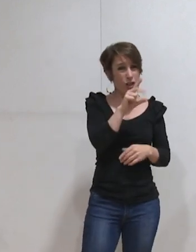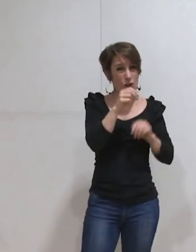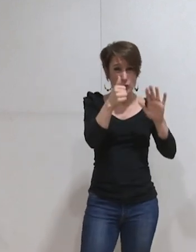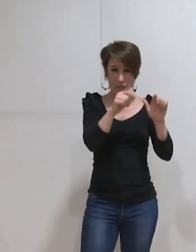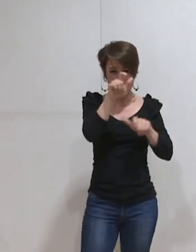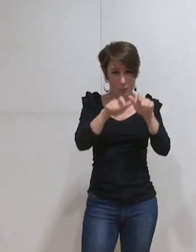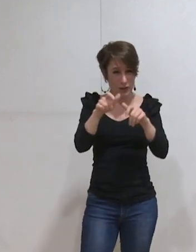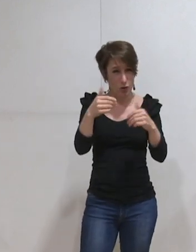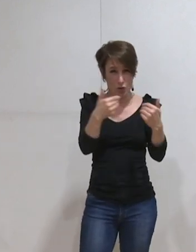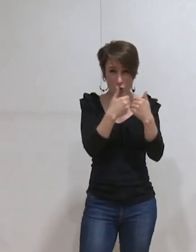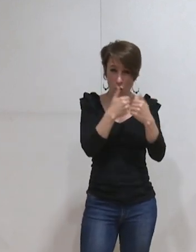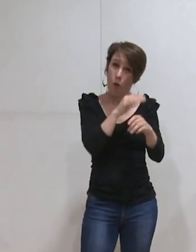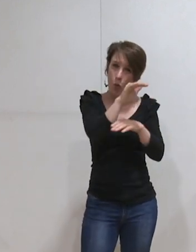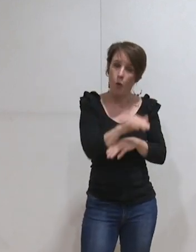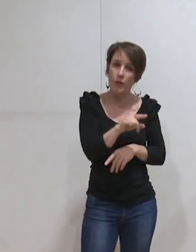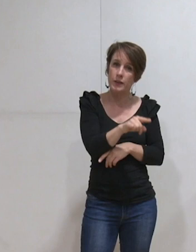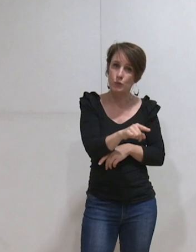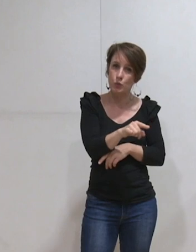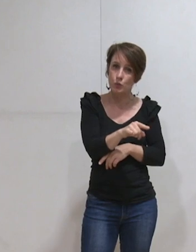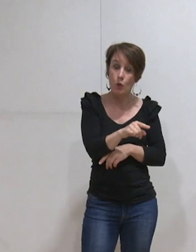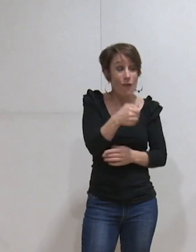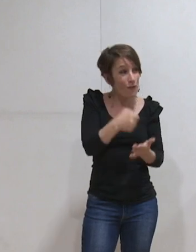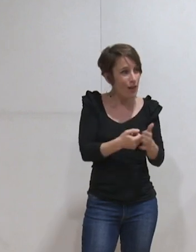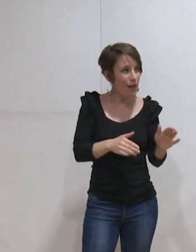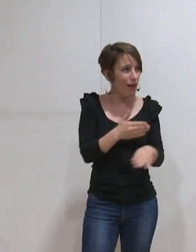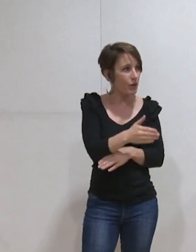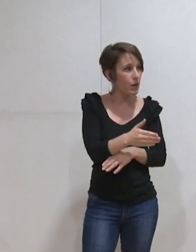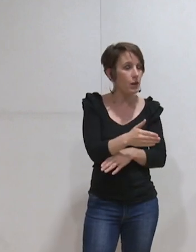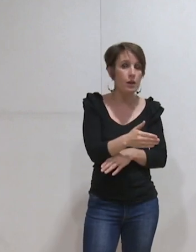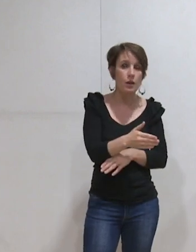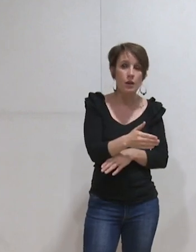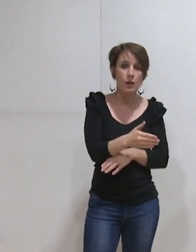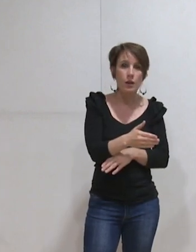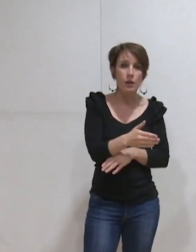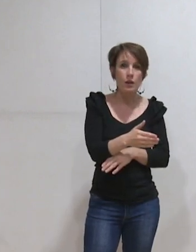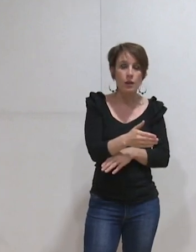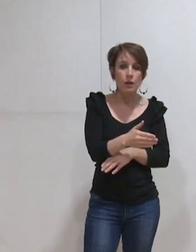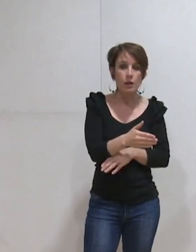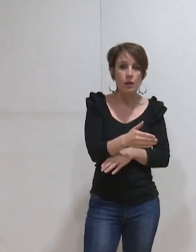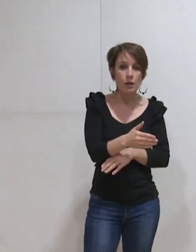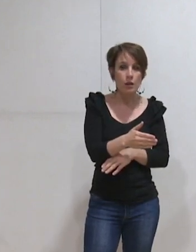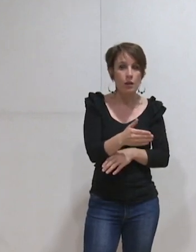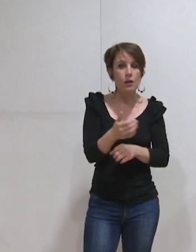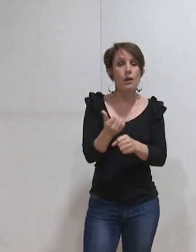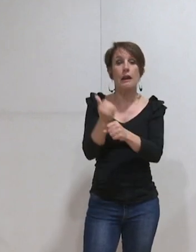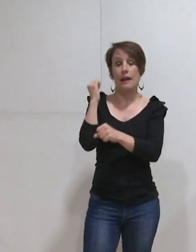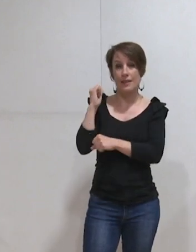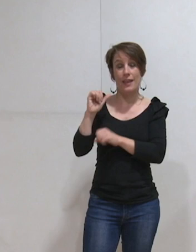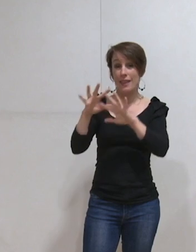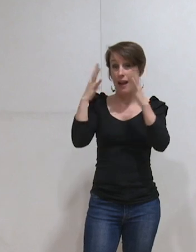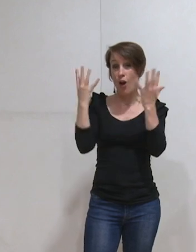fonctionnelle fin avril alors que il y en avait eu 81 en